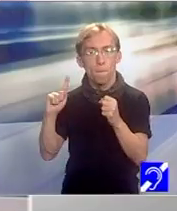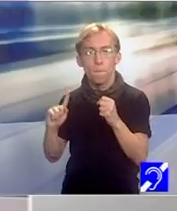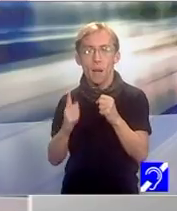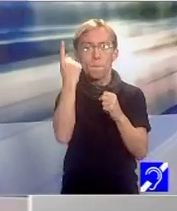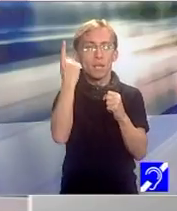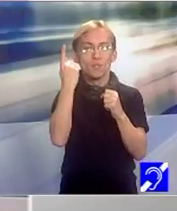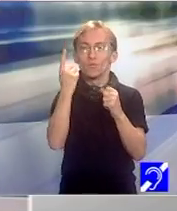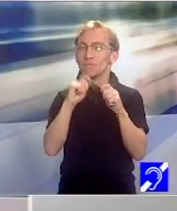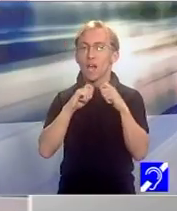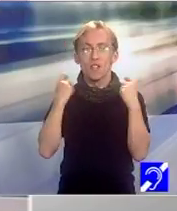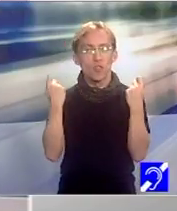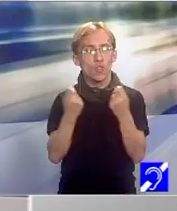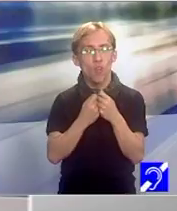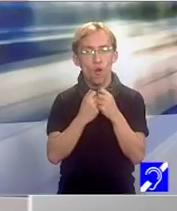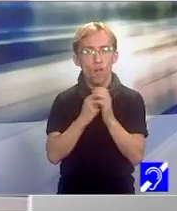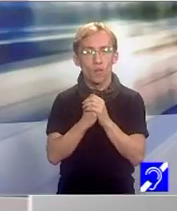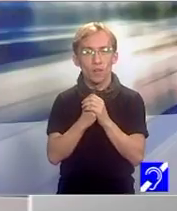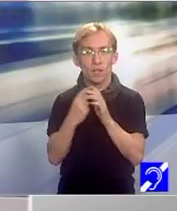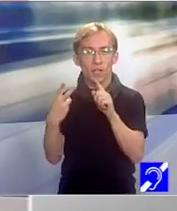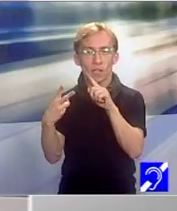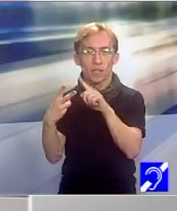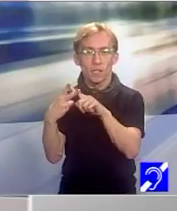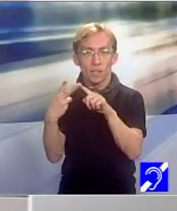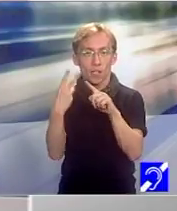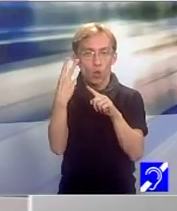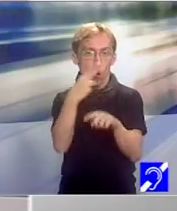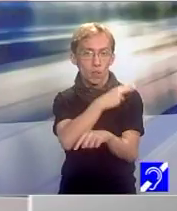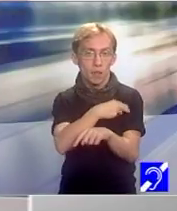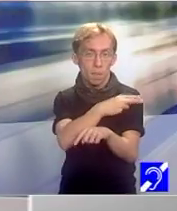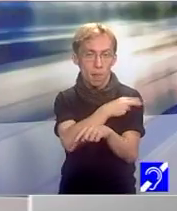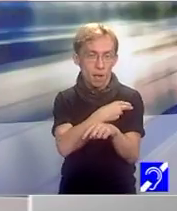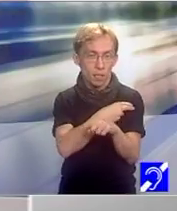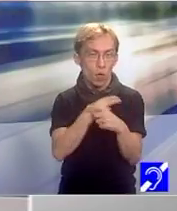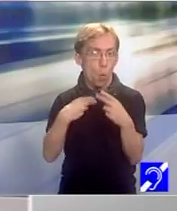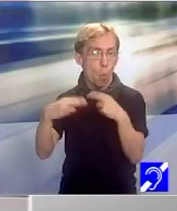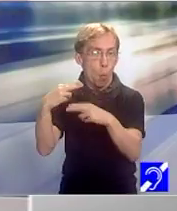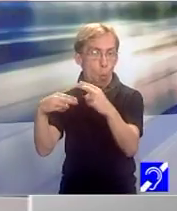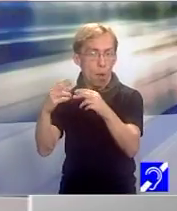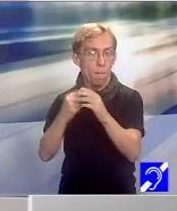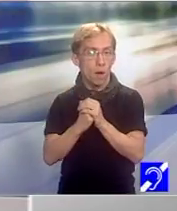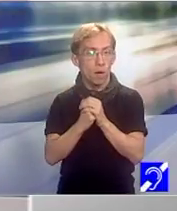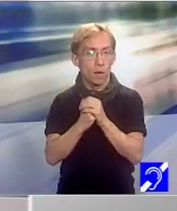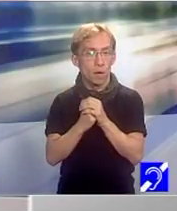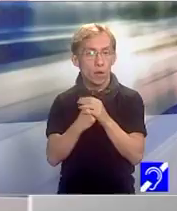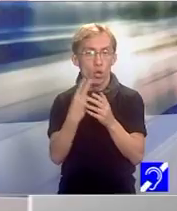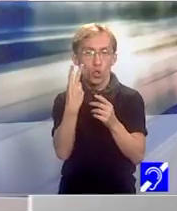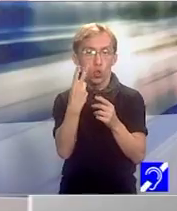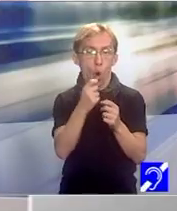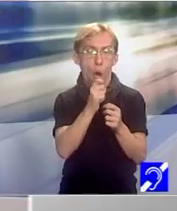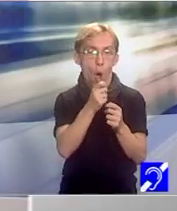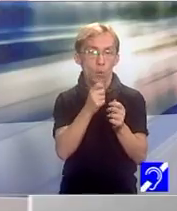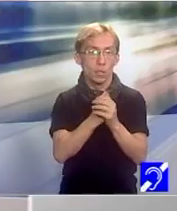orice. Între două ieșiri din spitale urmau 2 audiențe la ministru